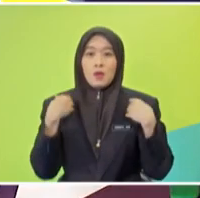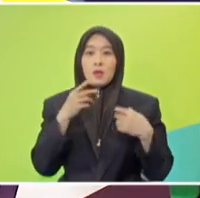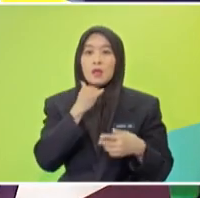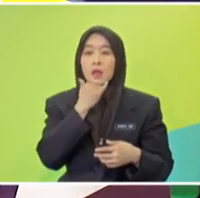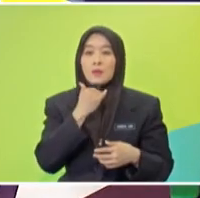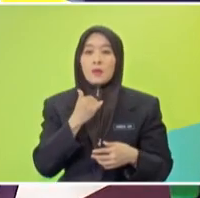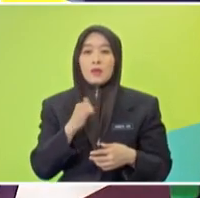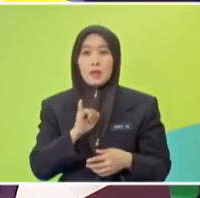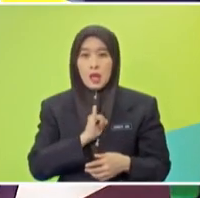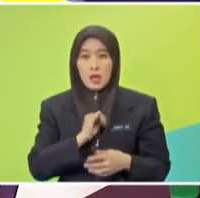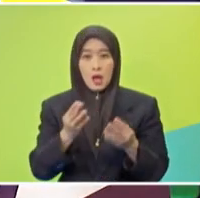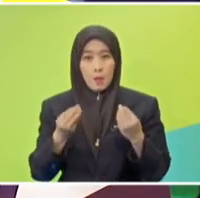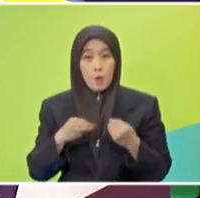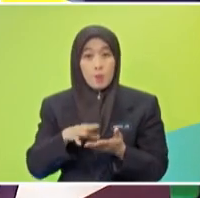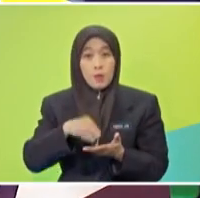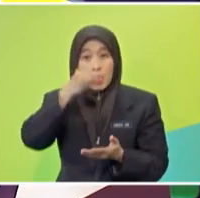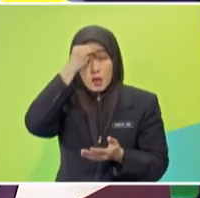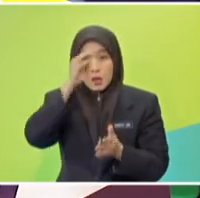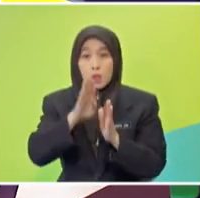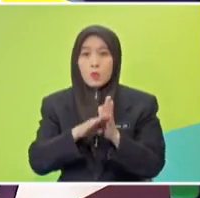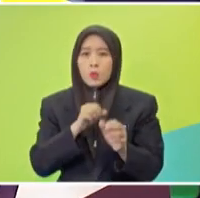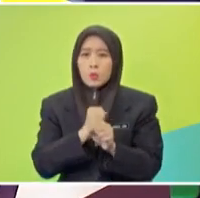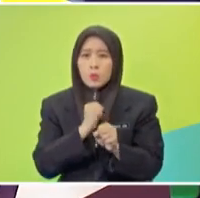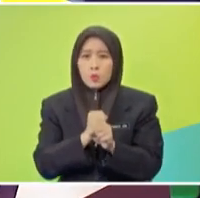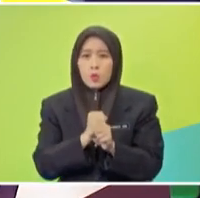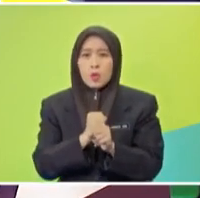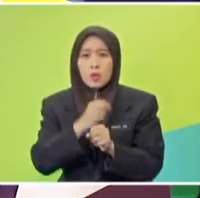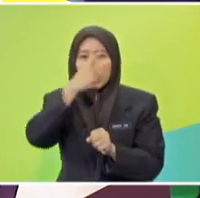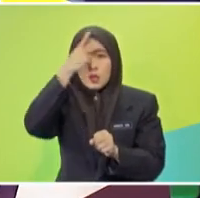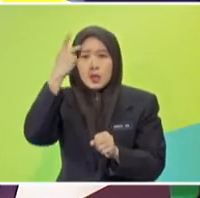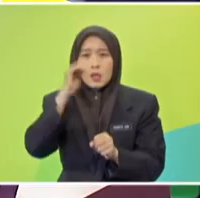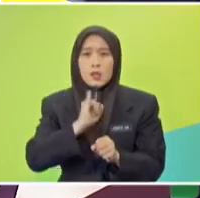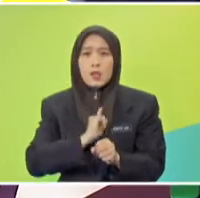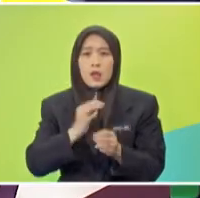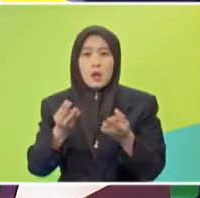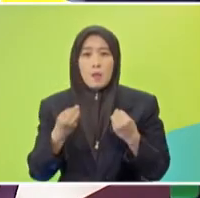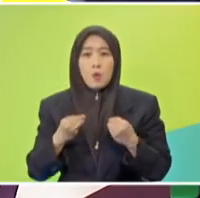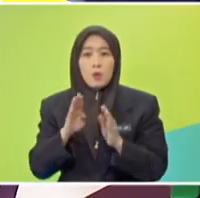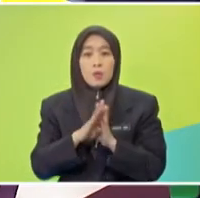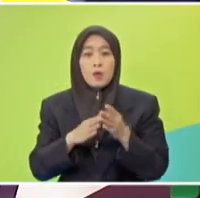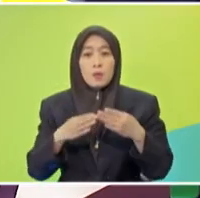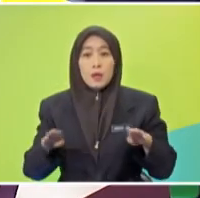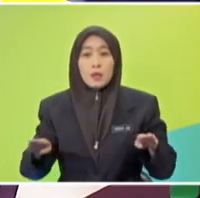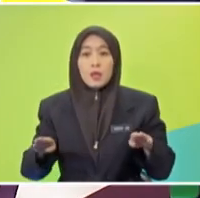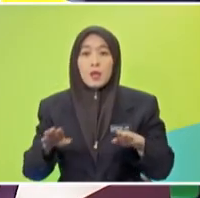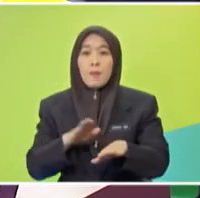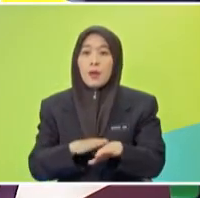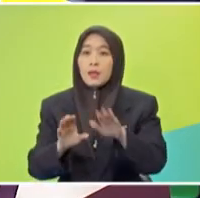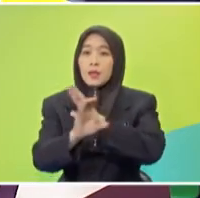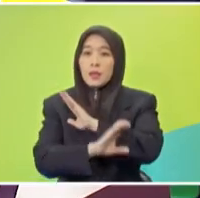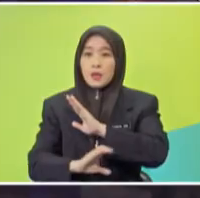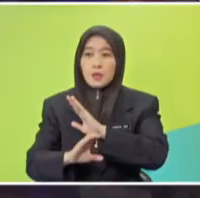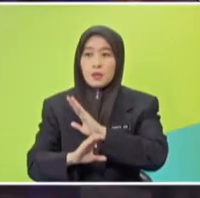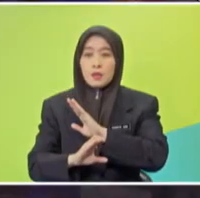Saya mau belajar bersungguh-sungguh kerennya Saya mau berbakti pada negara bentuknya